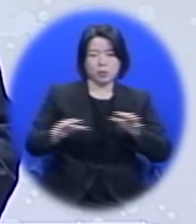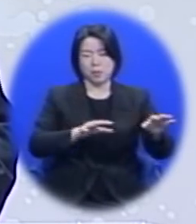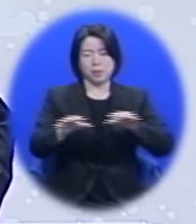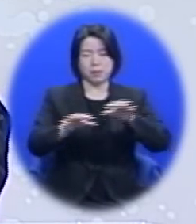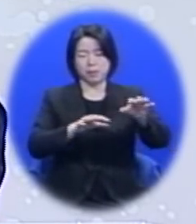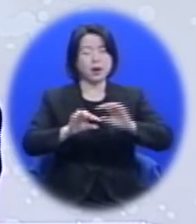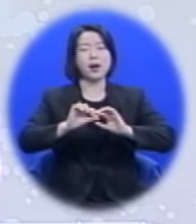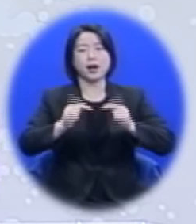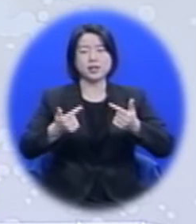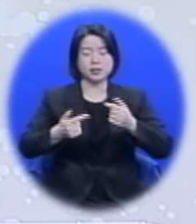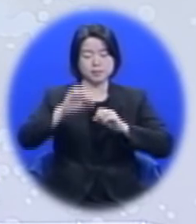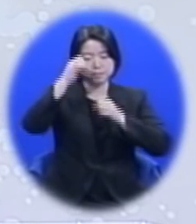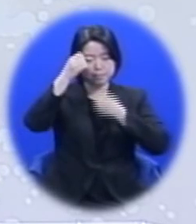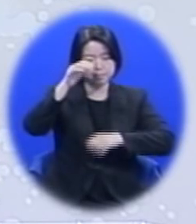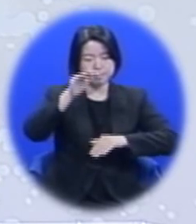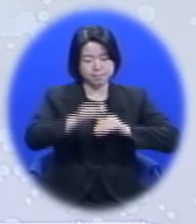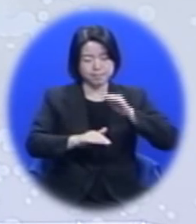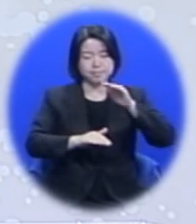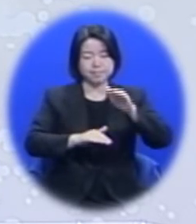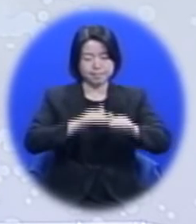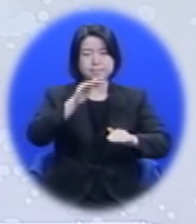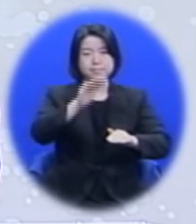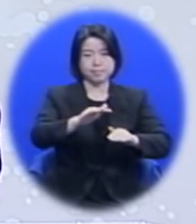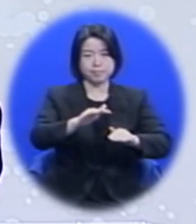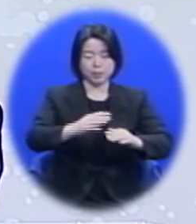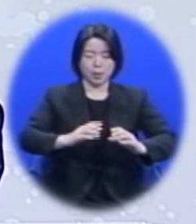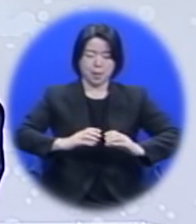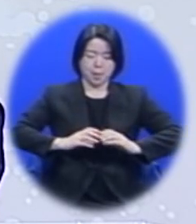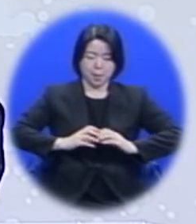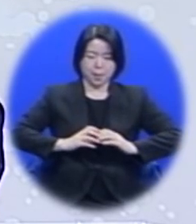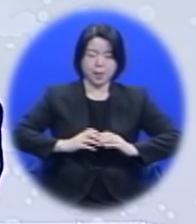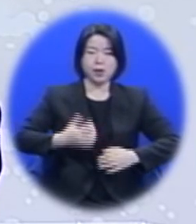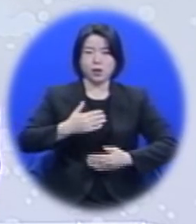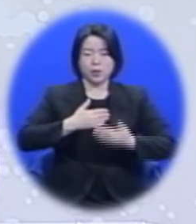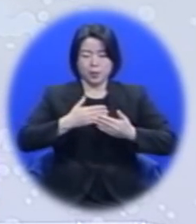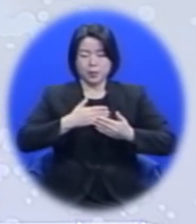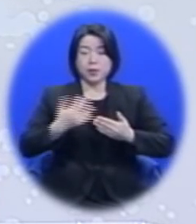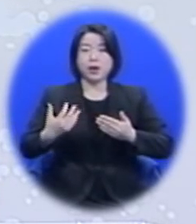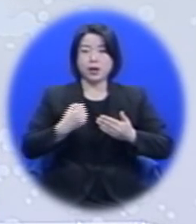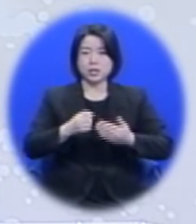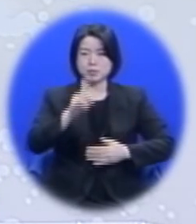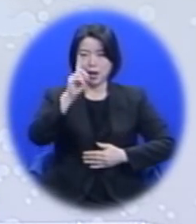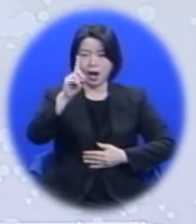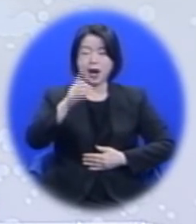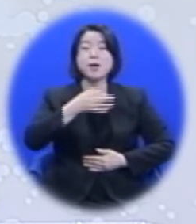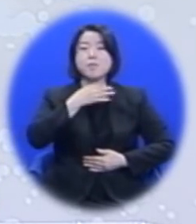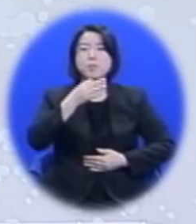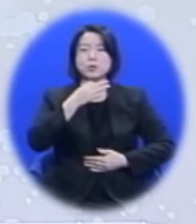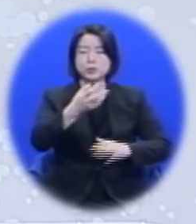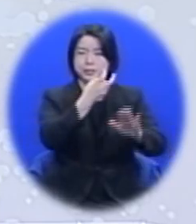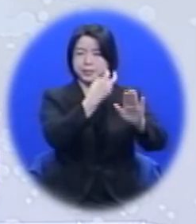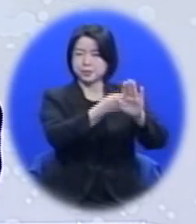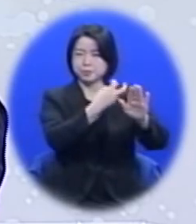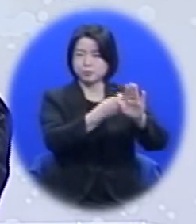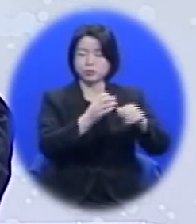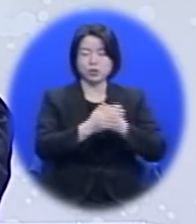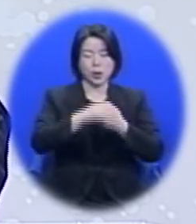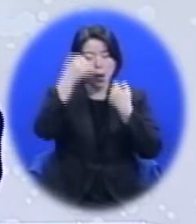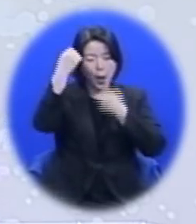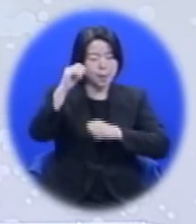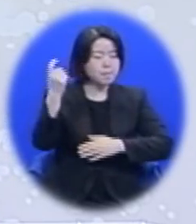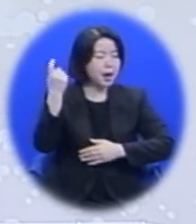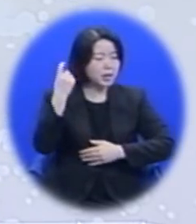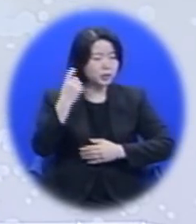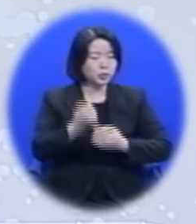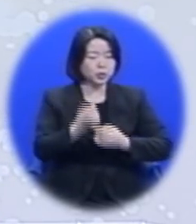않는 걸음걸이. 장엄한 긴박감으로 한 목소리가 두드린다. 발소리보다